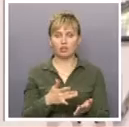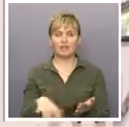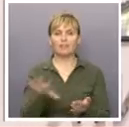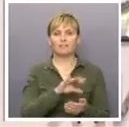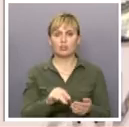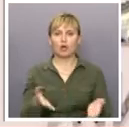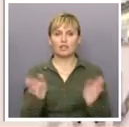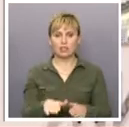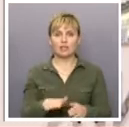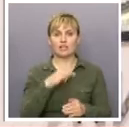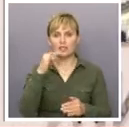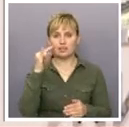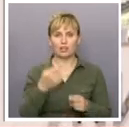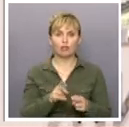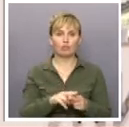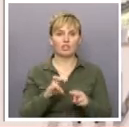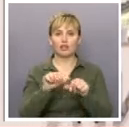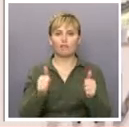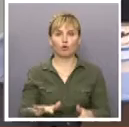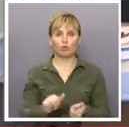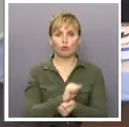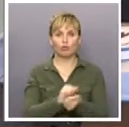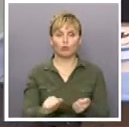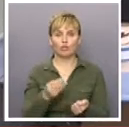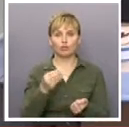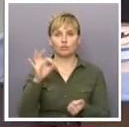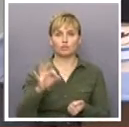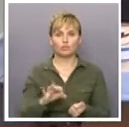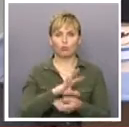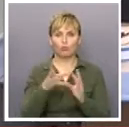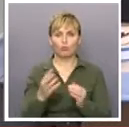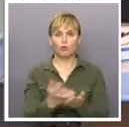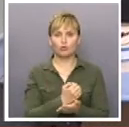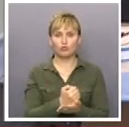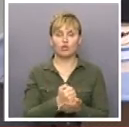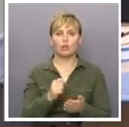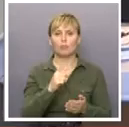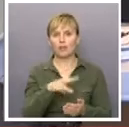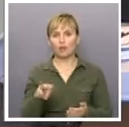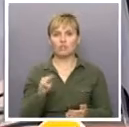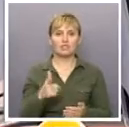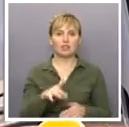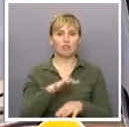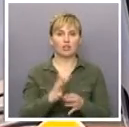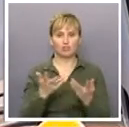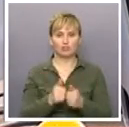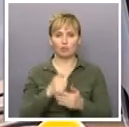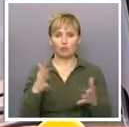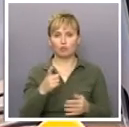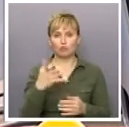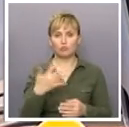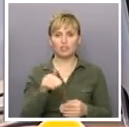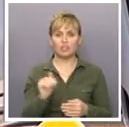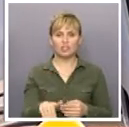еще остаются казахстанцы, которые не оформили документы. Сумма депозитов по ним составляет меньше миллиона тенге. В банке насчитывается более